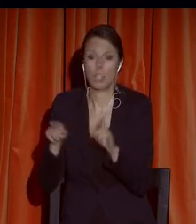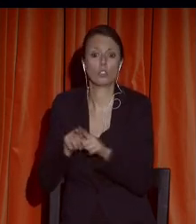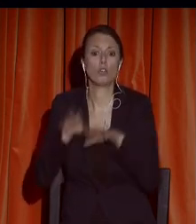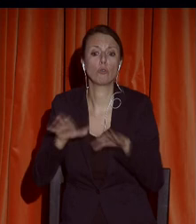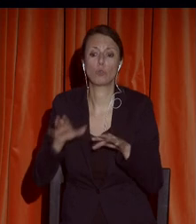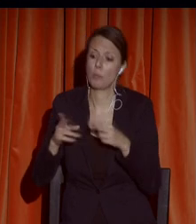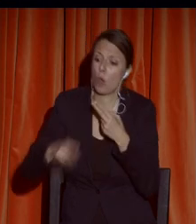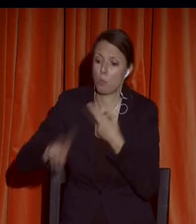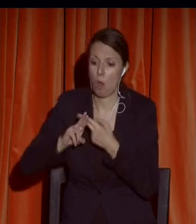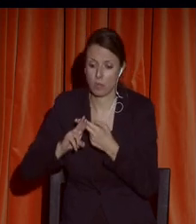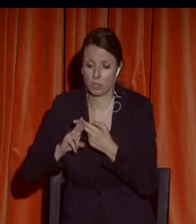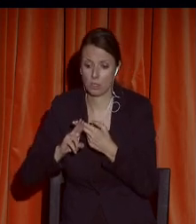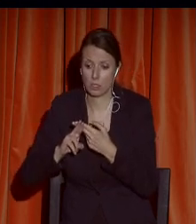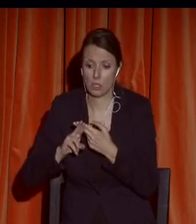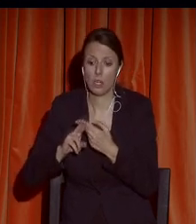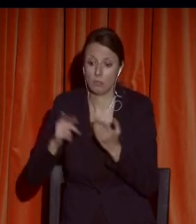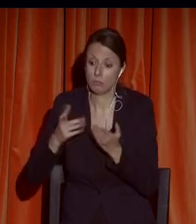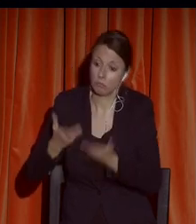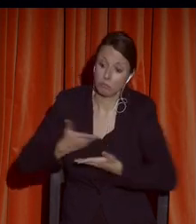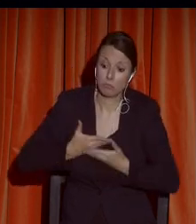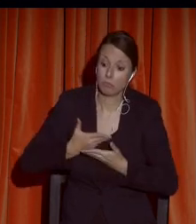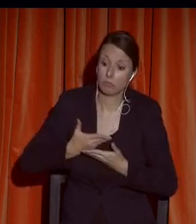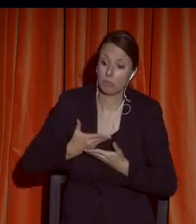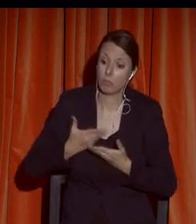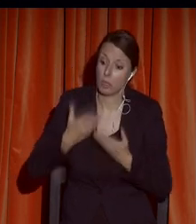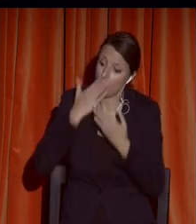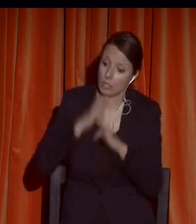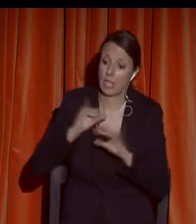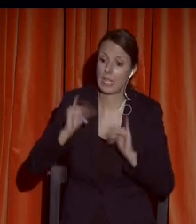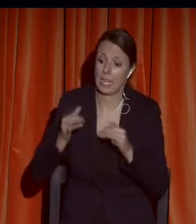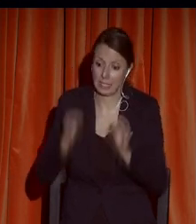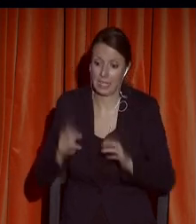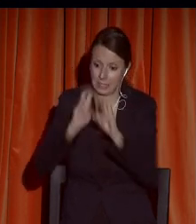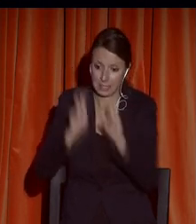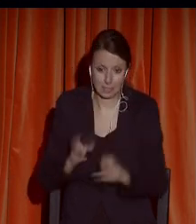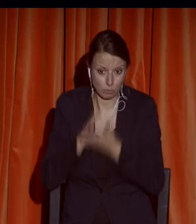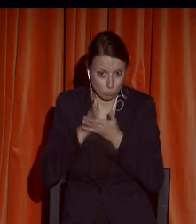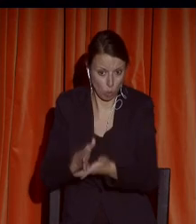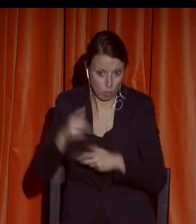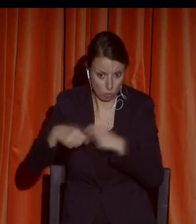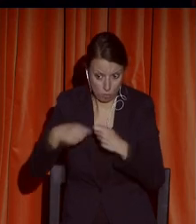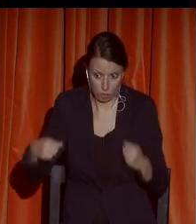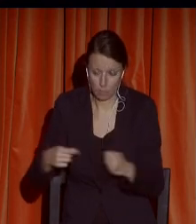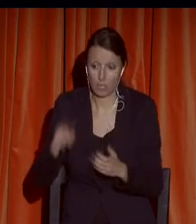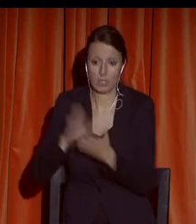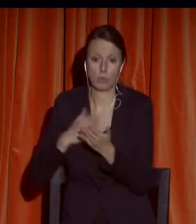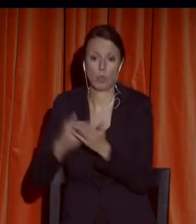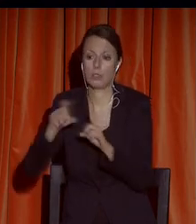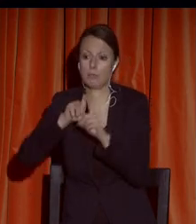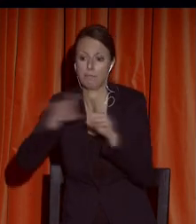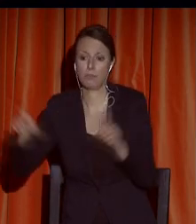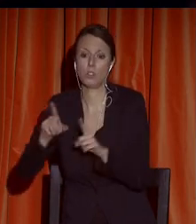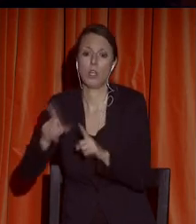odpowiedzi, które pomogą nam radzić sobie z obecnym kryzysem. Na przykład sformułowana tam teza o tym, że państwo ma